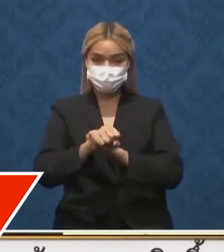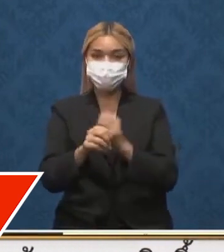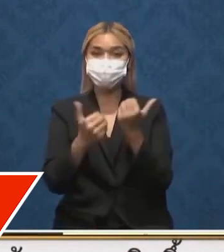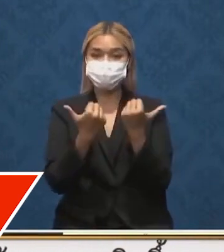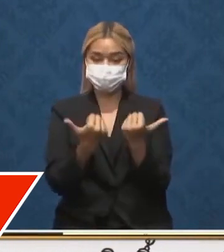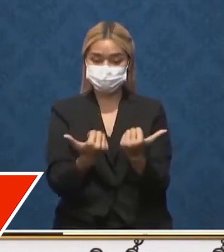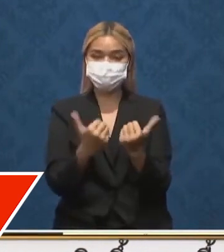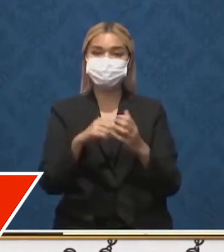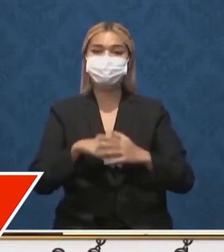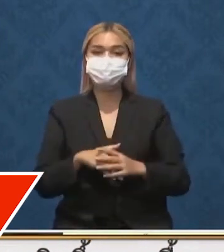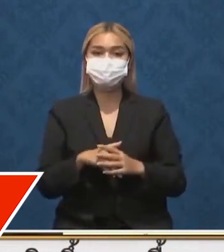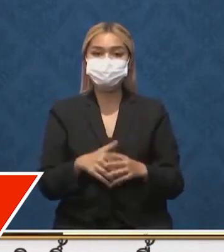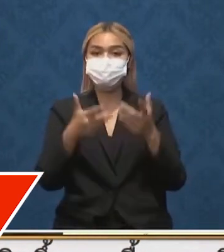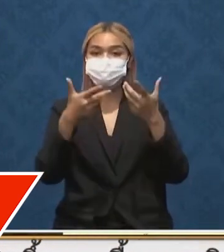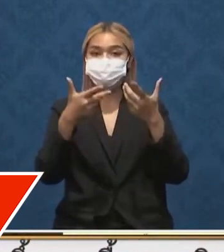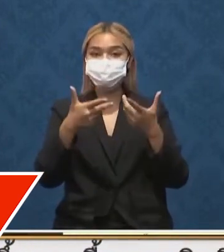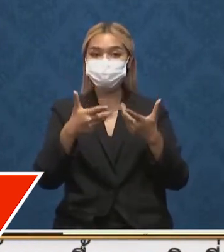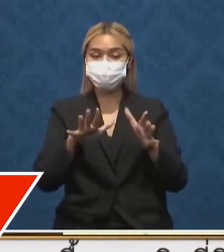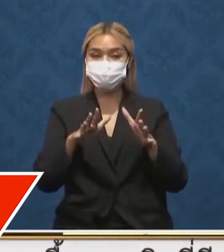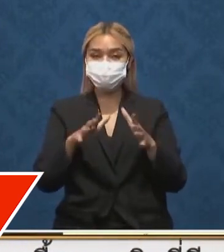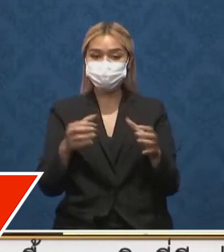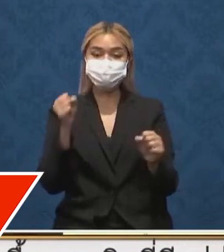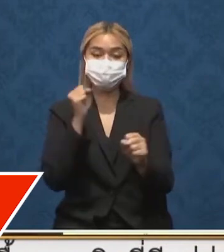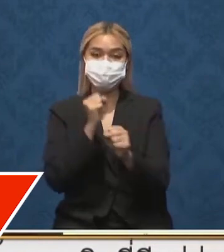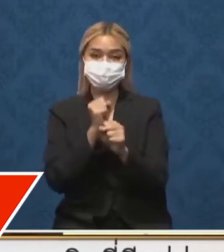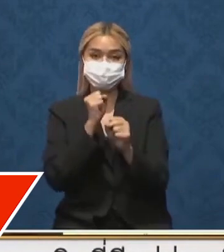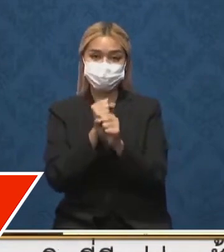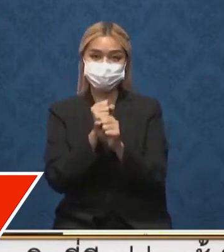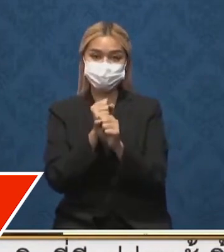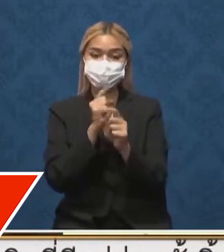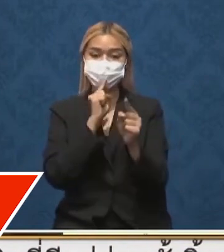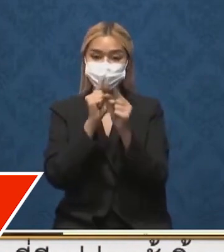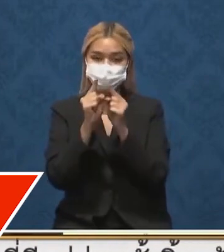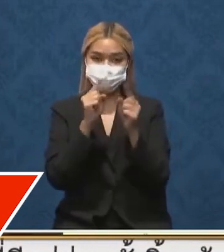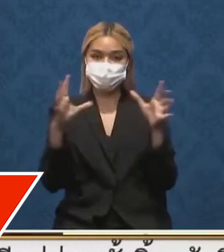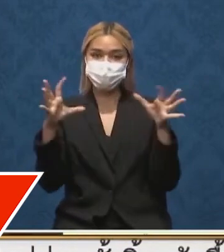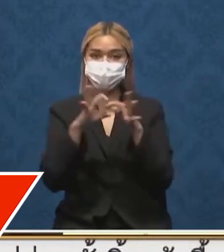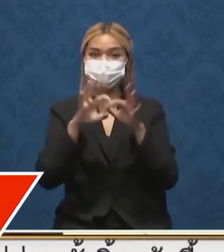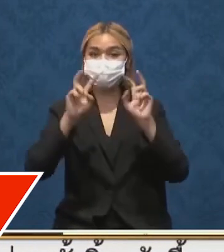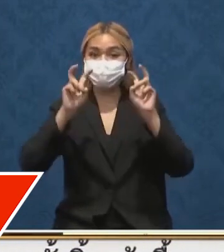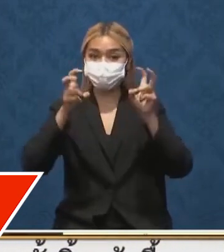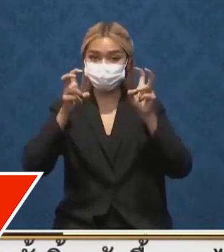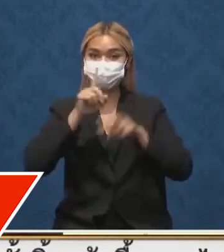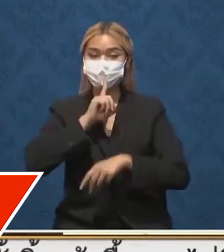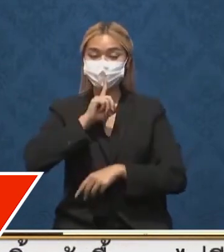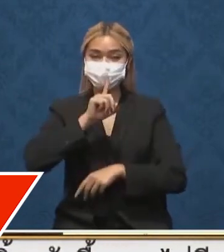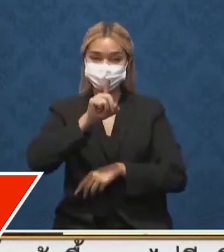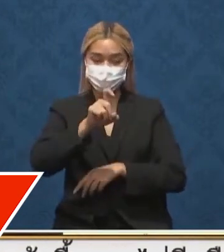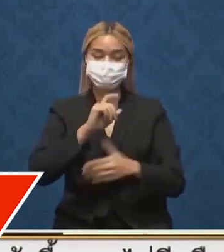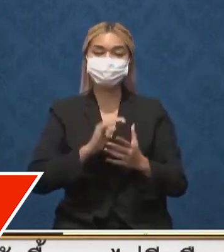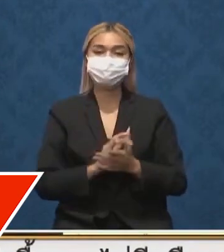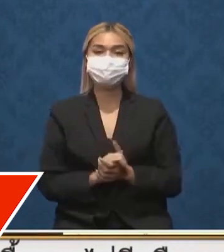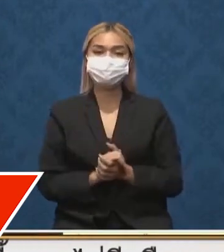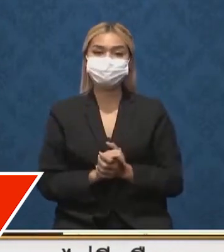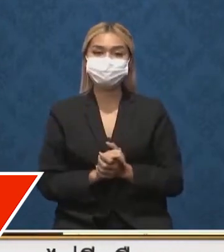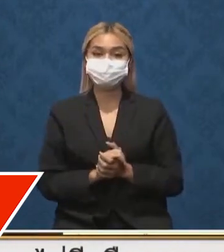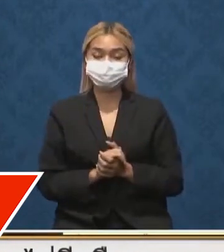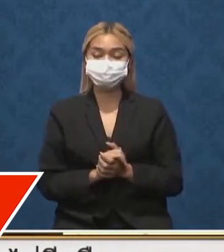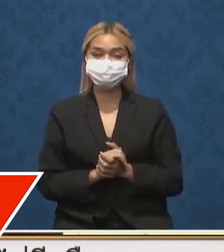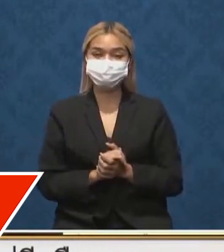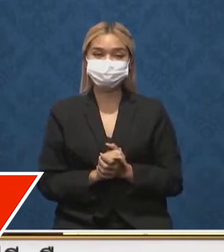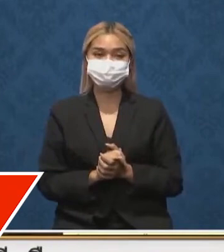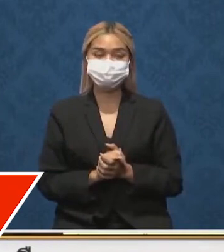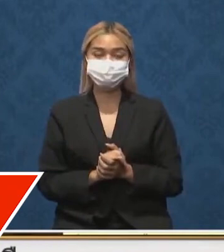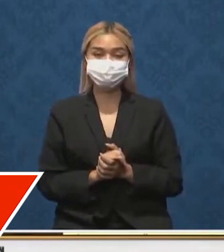ราษฎรและประเด็นของการตั้งกระทู้ก็ต้องขอบคุณจริงๆครับก่อนอื่นผมก็ต้อง